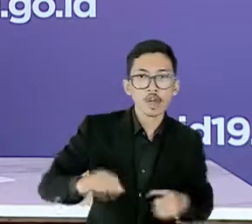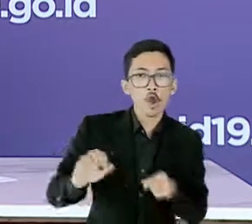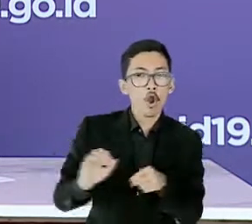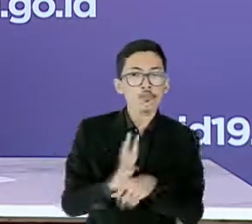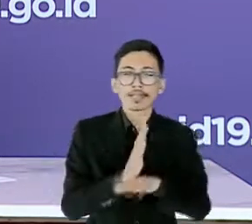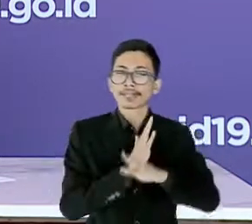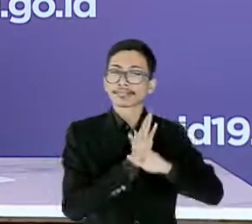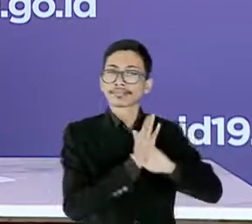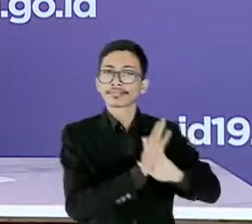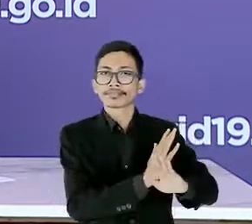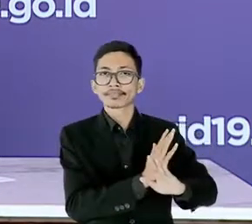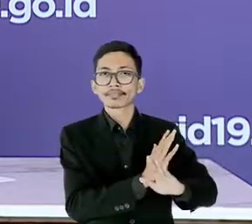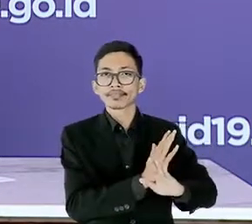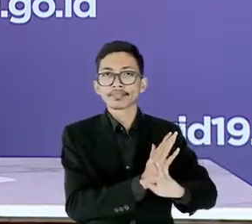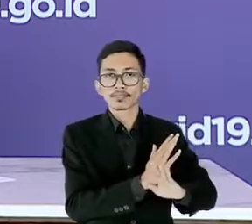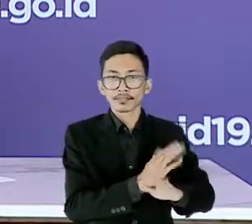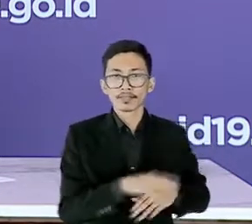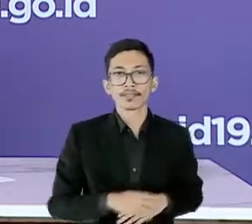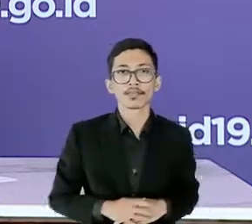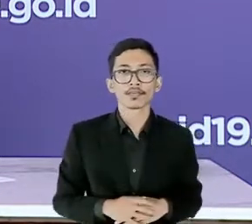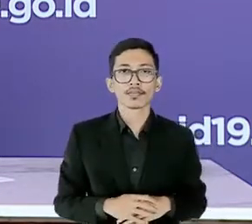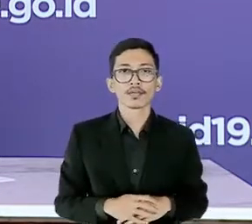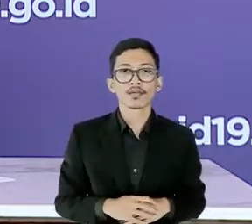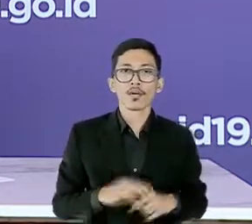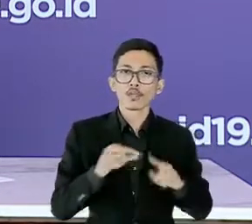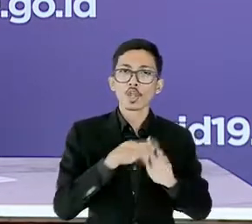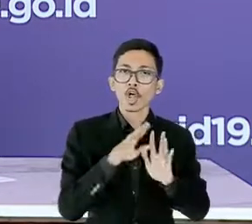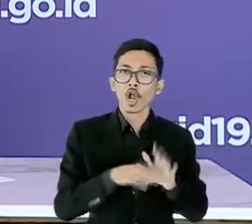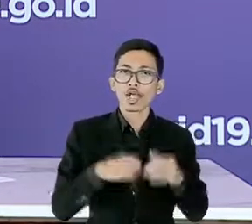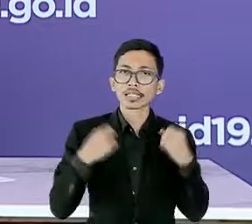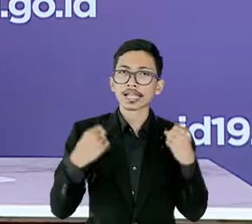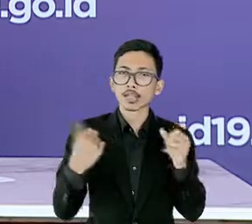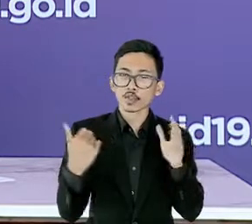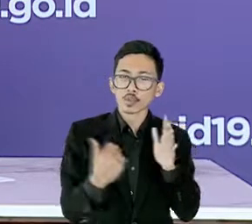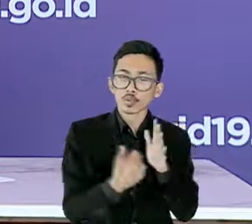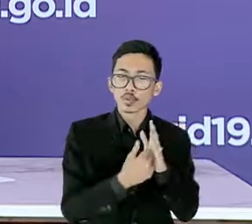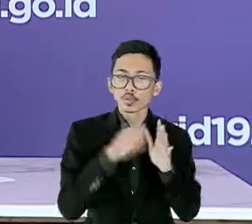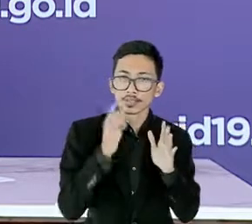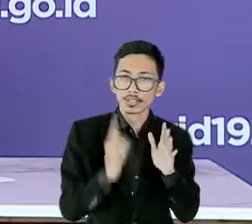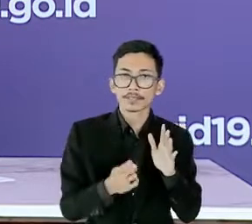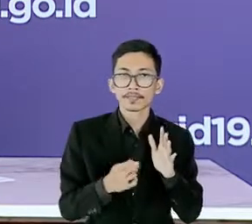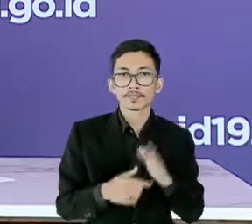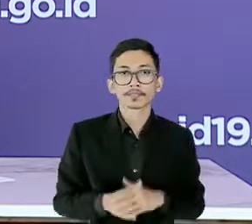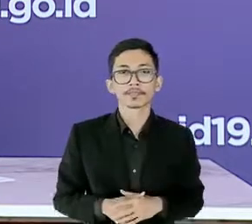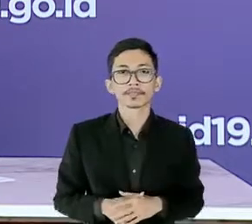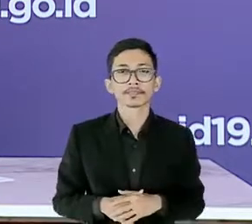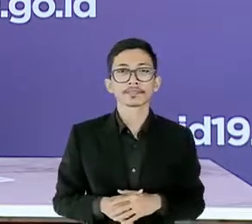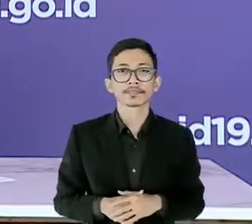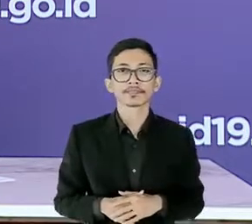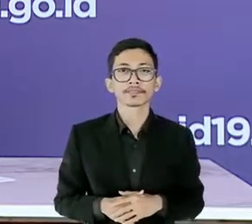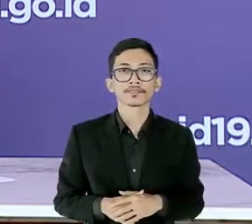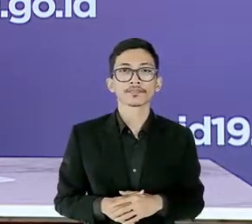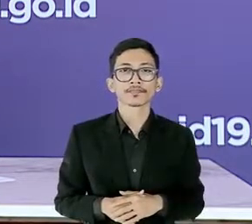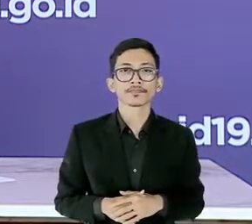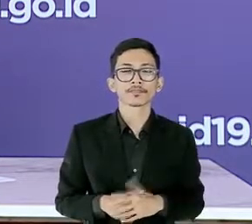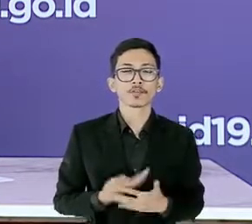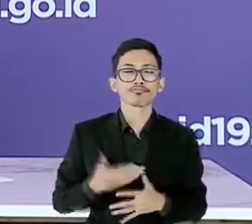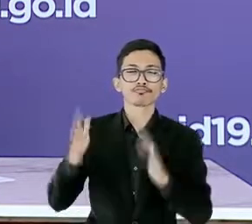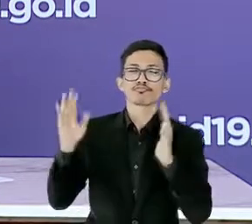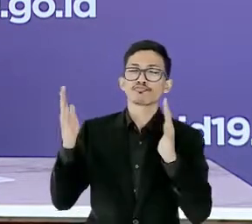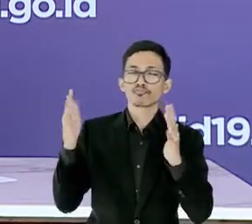coffee 19 dengan disiplin menjalankan protokol kesehatan saya juga ingin menyampaikan apresiasi kepada